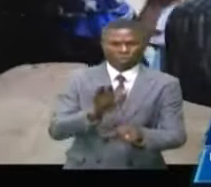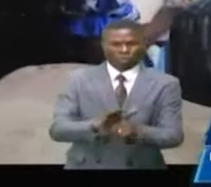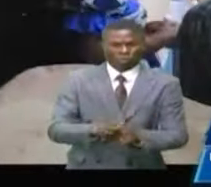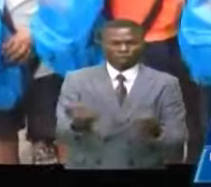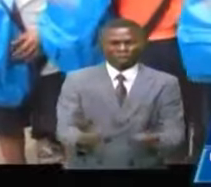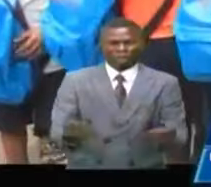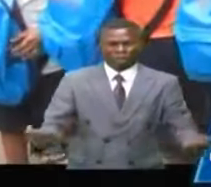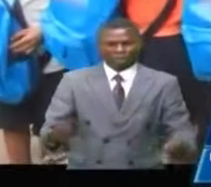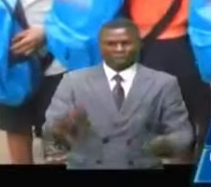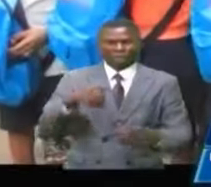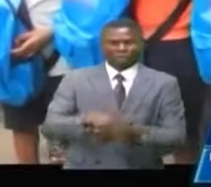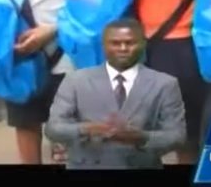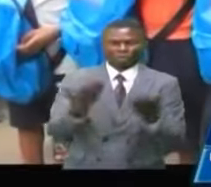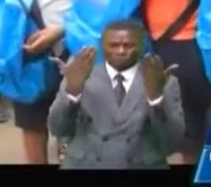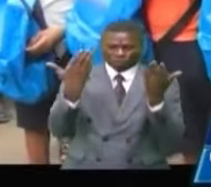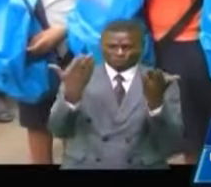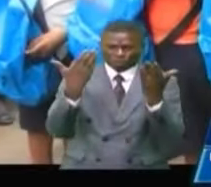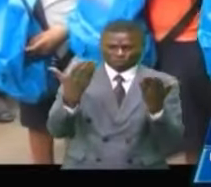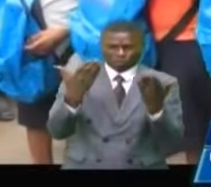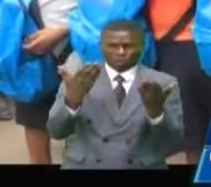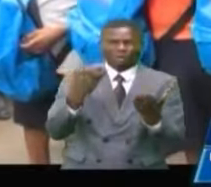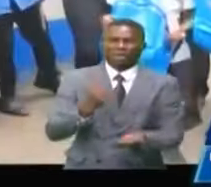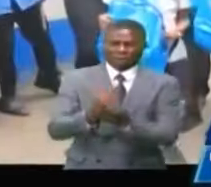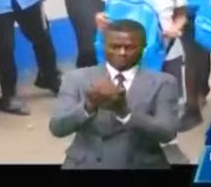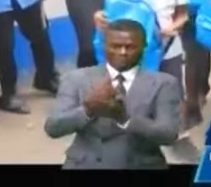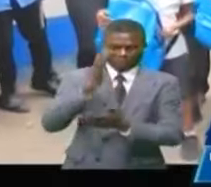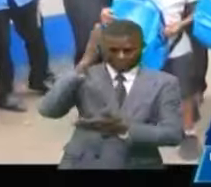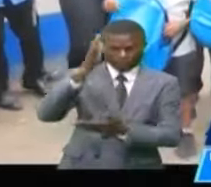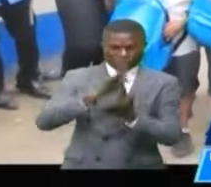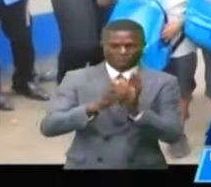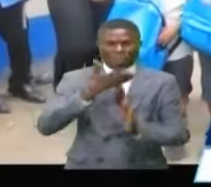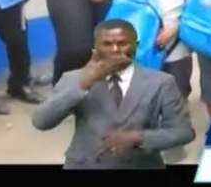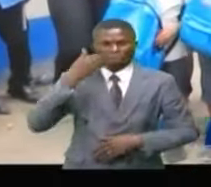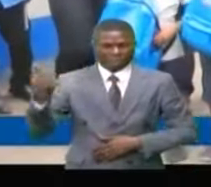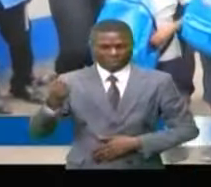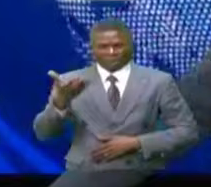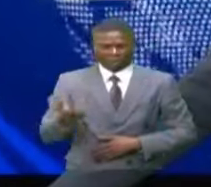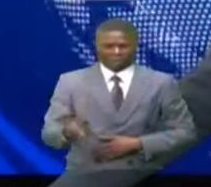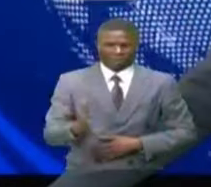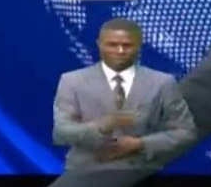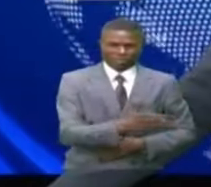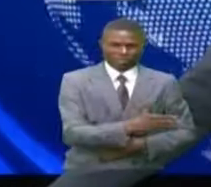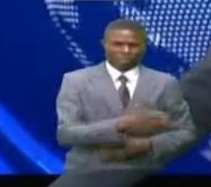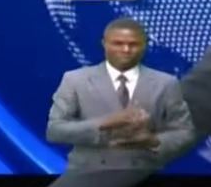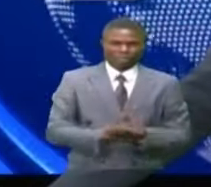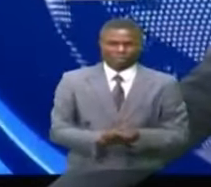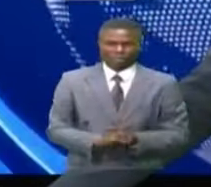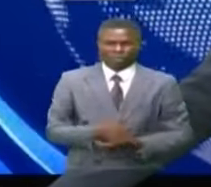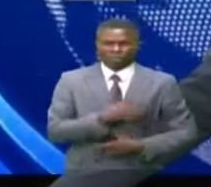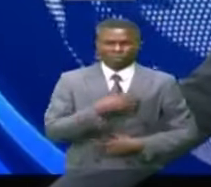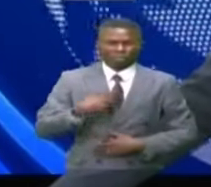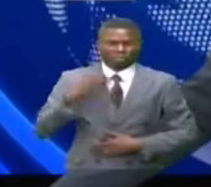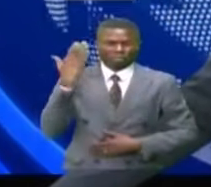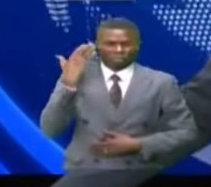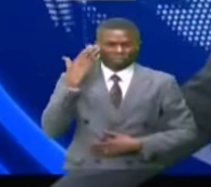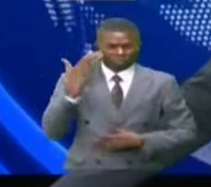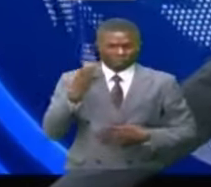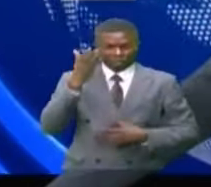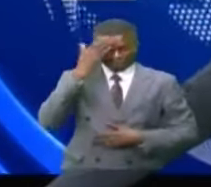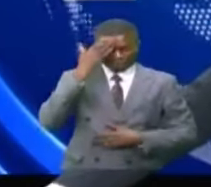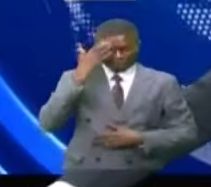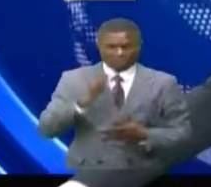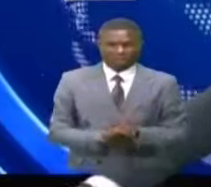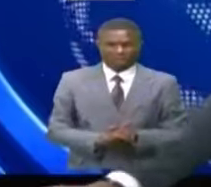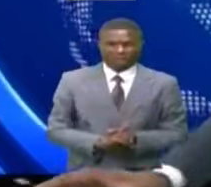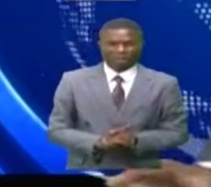ces enfants à travers les études pour leur assurer un avenir meilleur. Madame, messieurs, savez-vous que